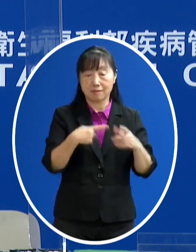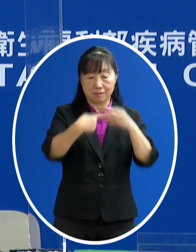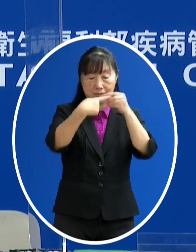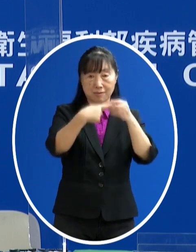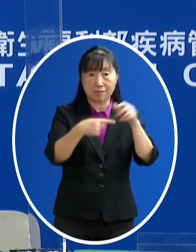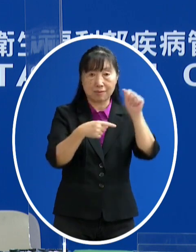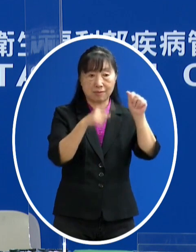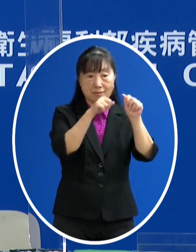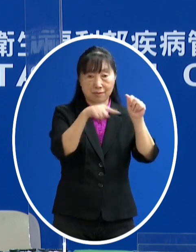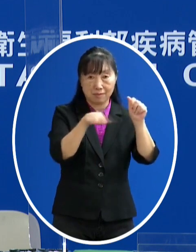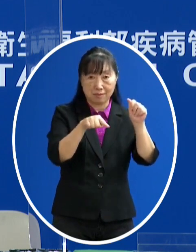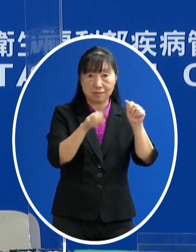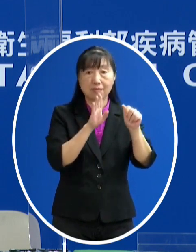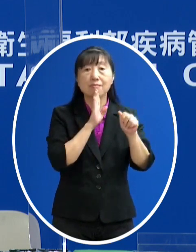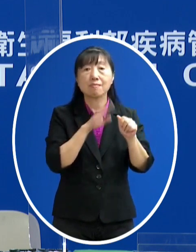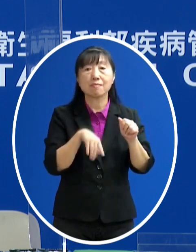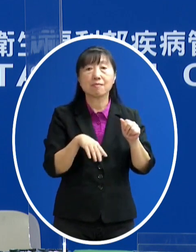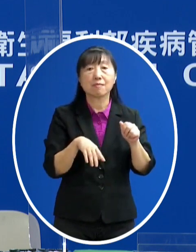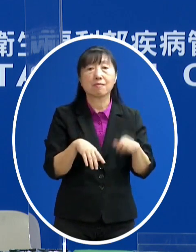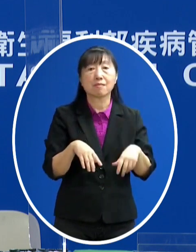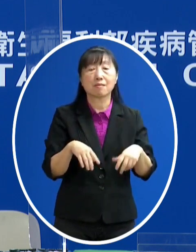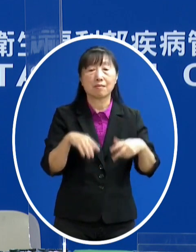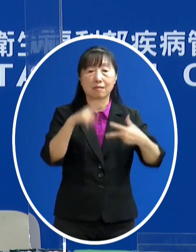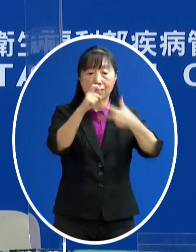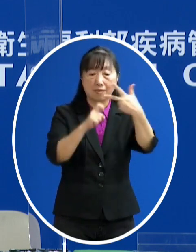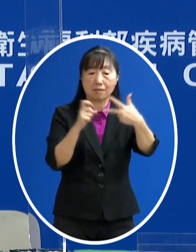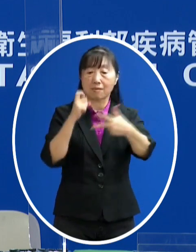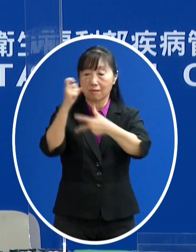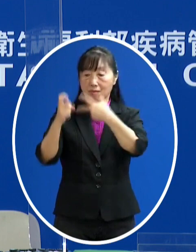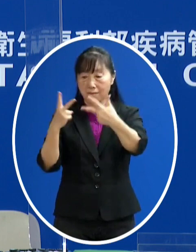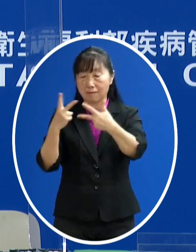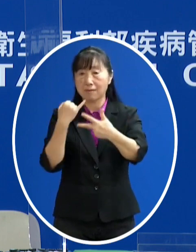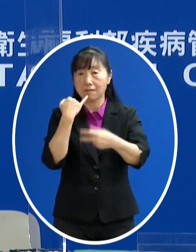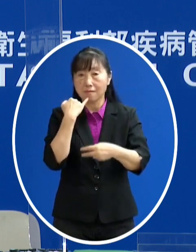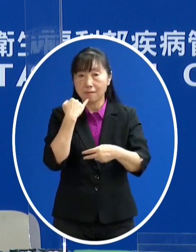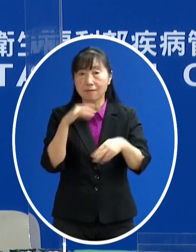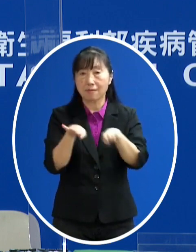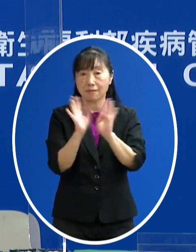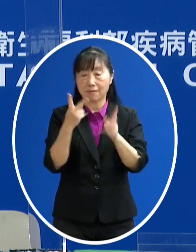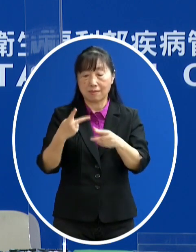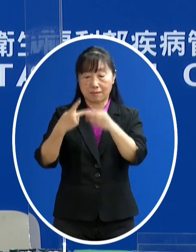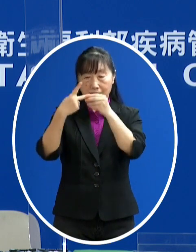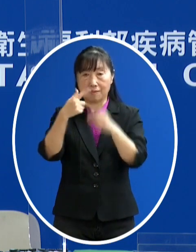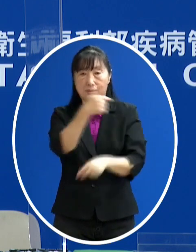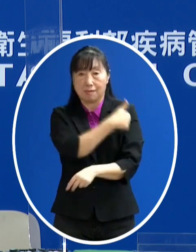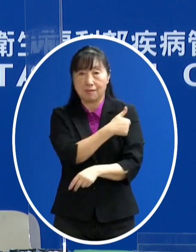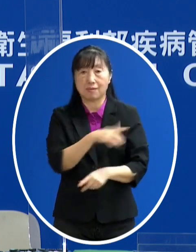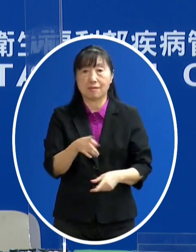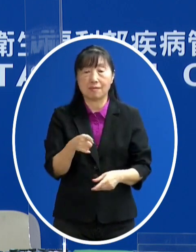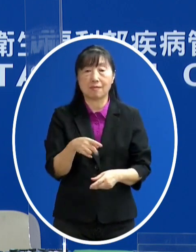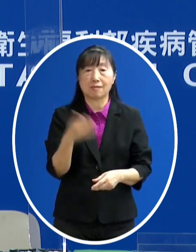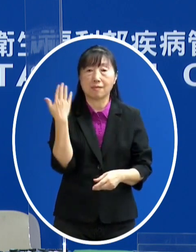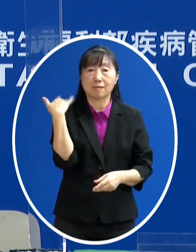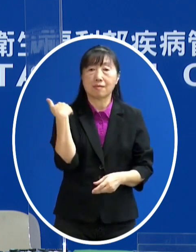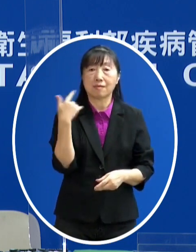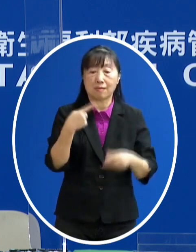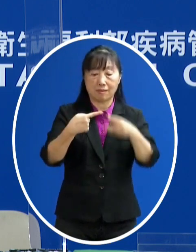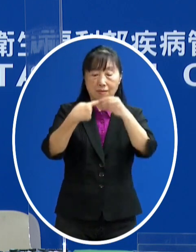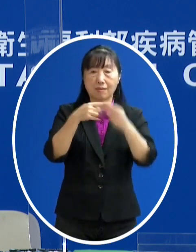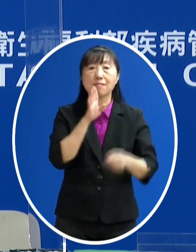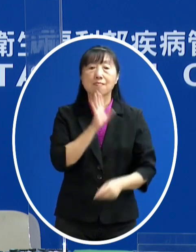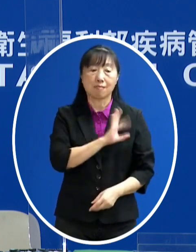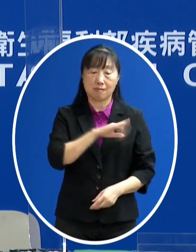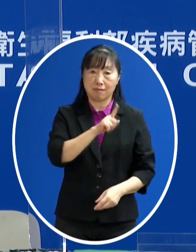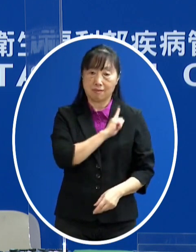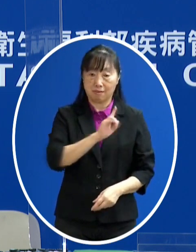部分，那满10到12周的可以接种第二剂，无论你之前是自费或公